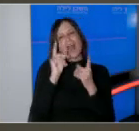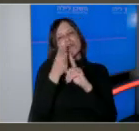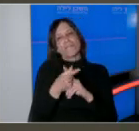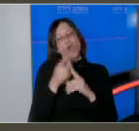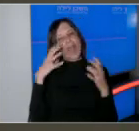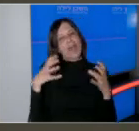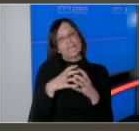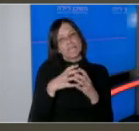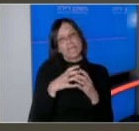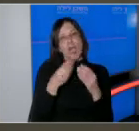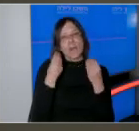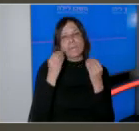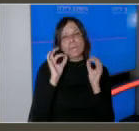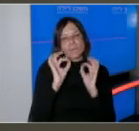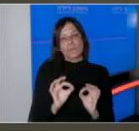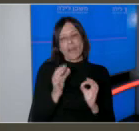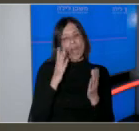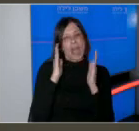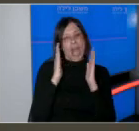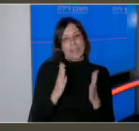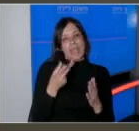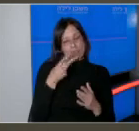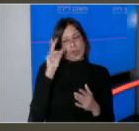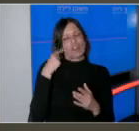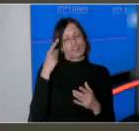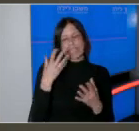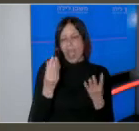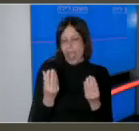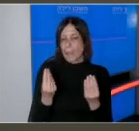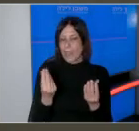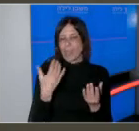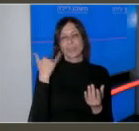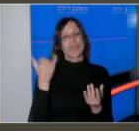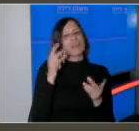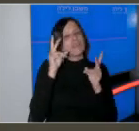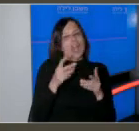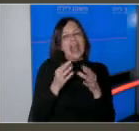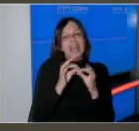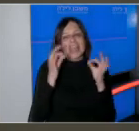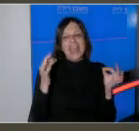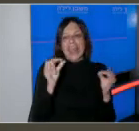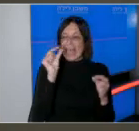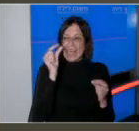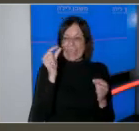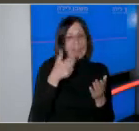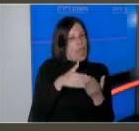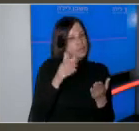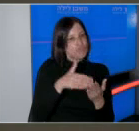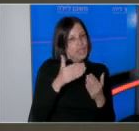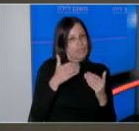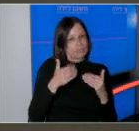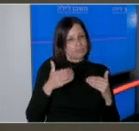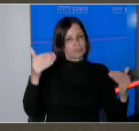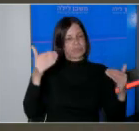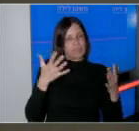לחברה מתוקנת ואמינה יותר. אני יודע, זה הרבה, אבל תמיד אפשר להתחיל מקטן, ולהמשיך משם